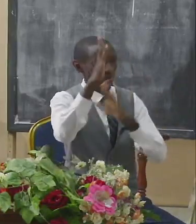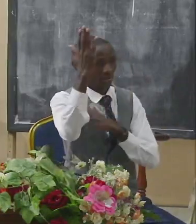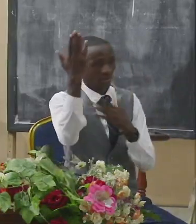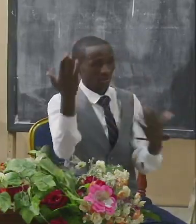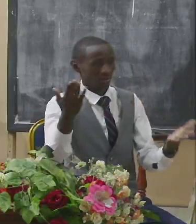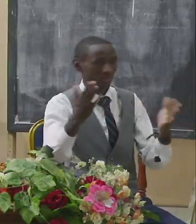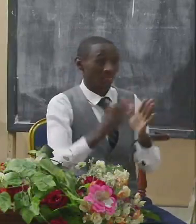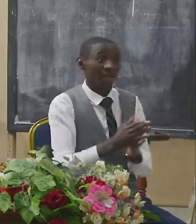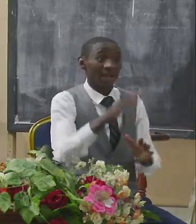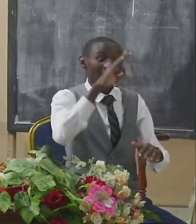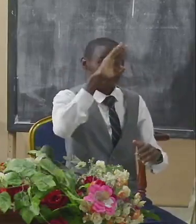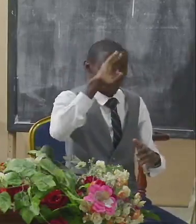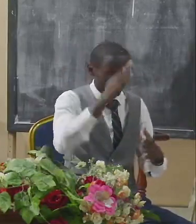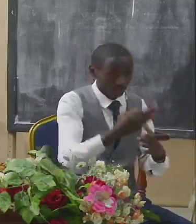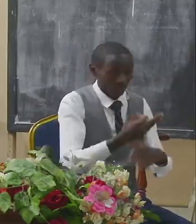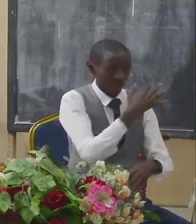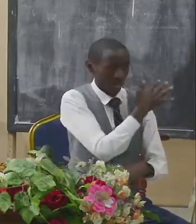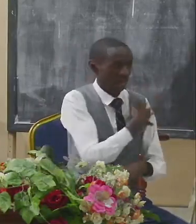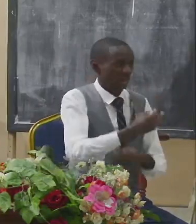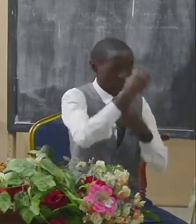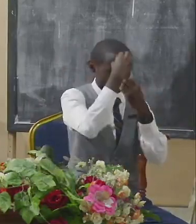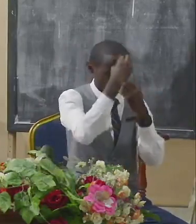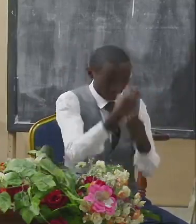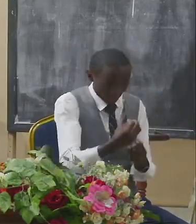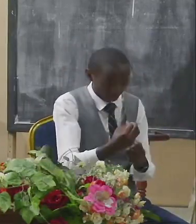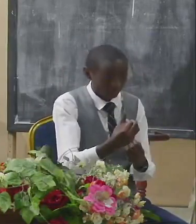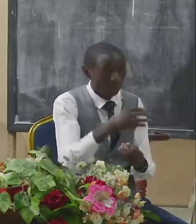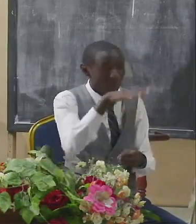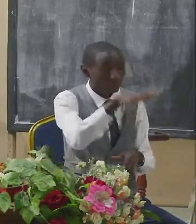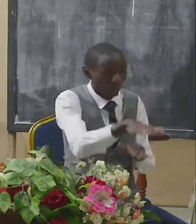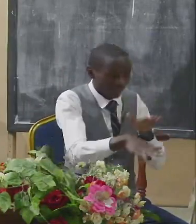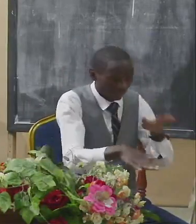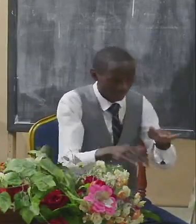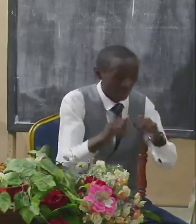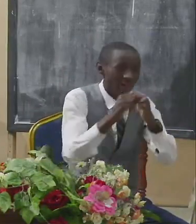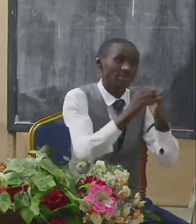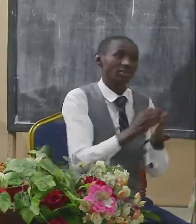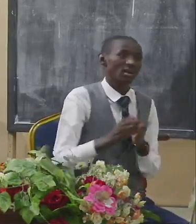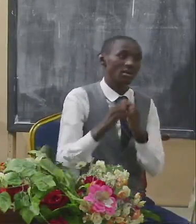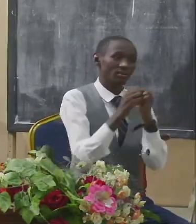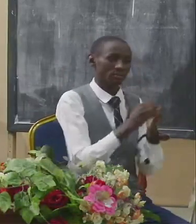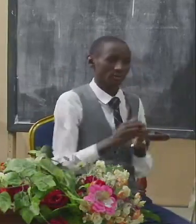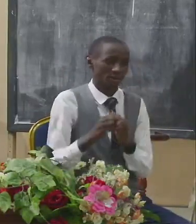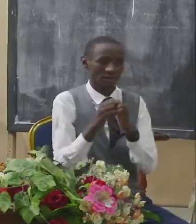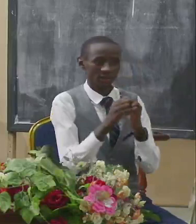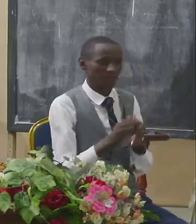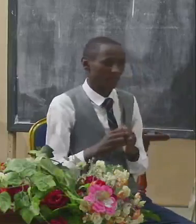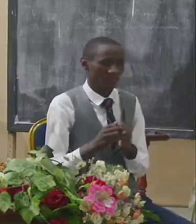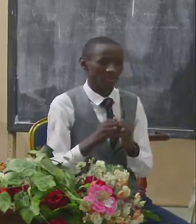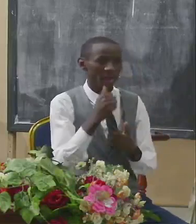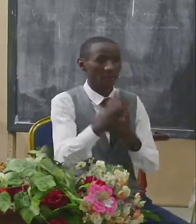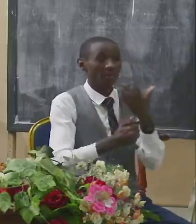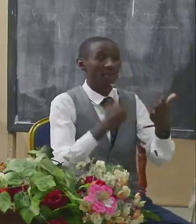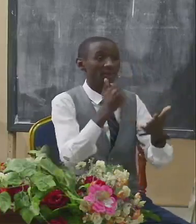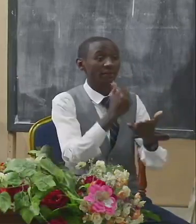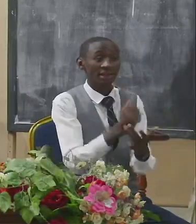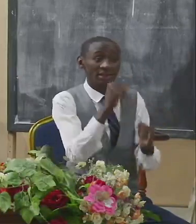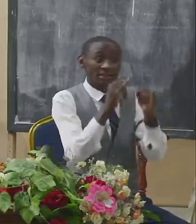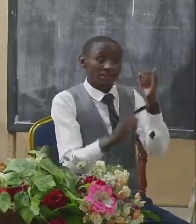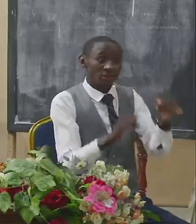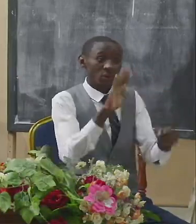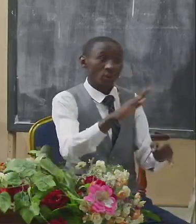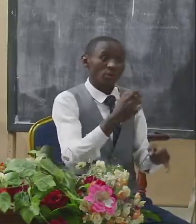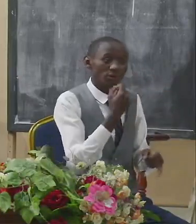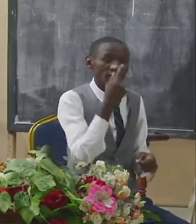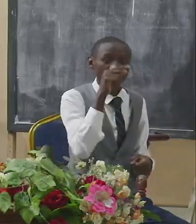utiifu. La foi et l'obéissance. Imani na utiifu. Ensemble. Inatembeaka pamoja. Si tu dis que tu as la